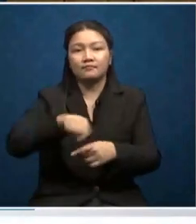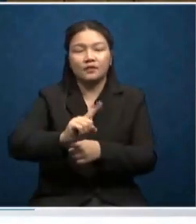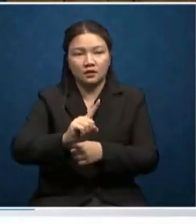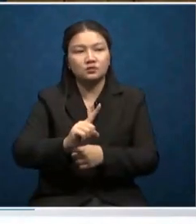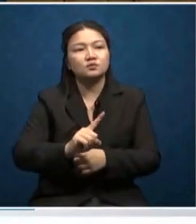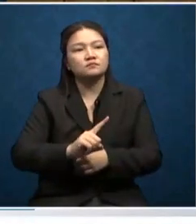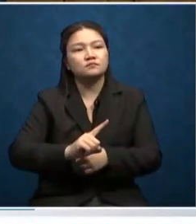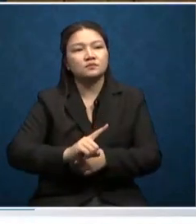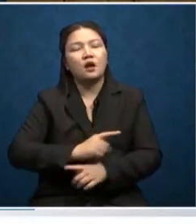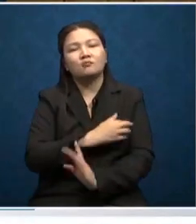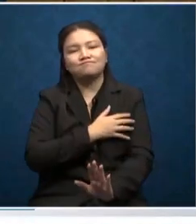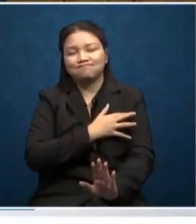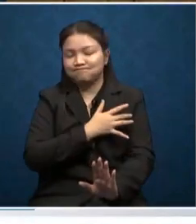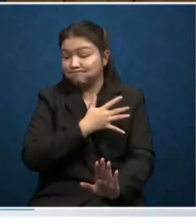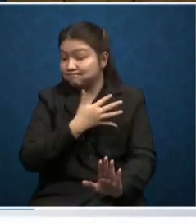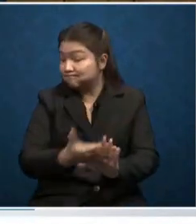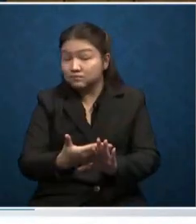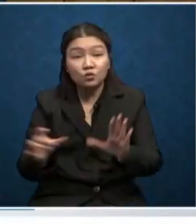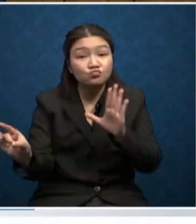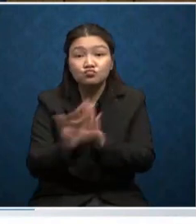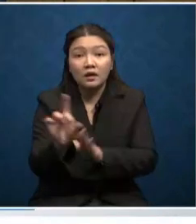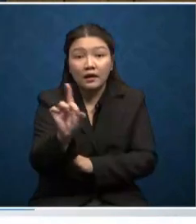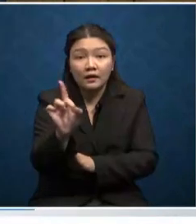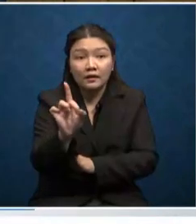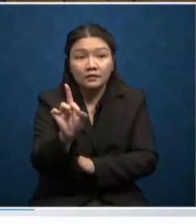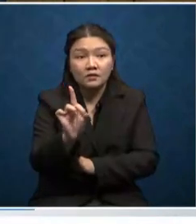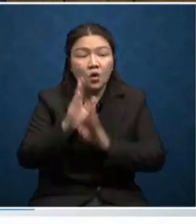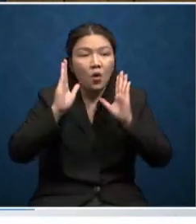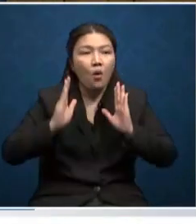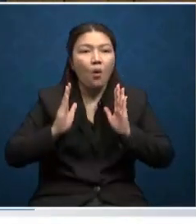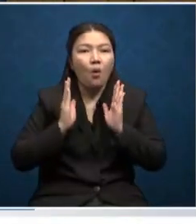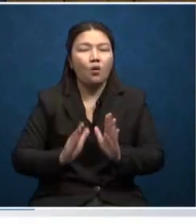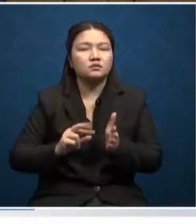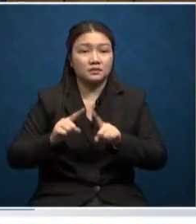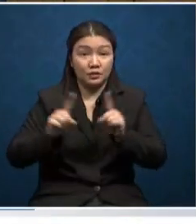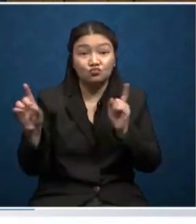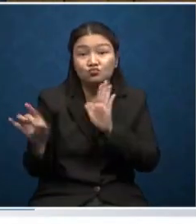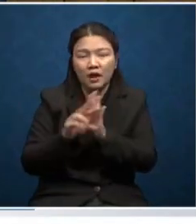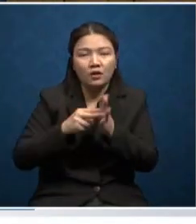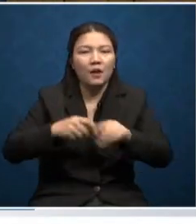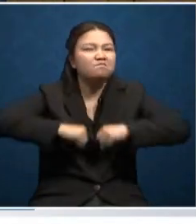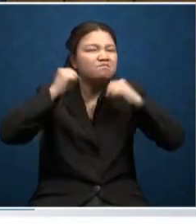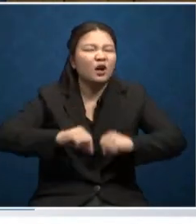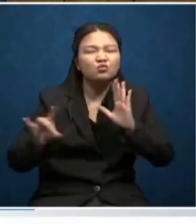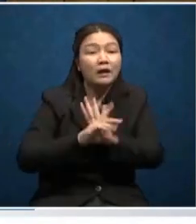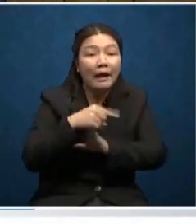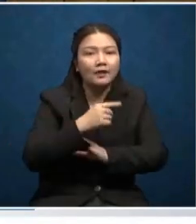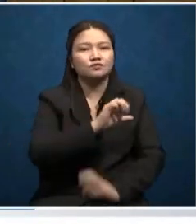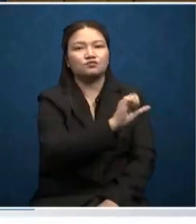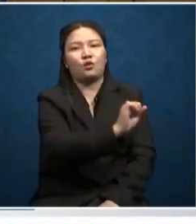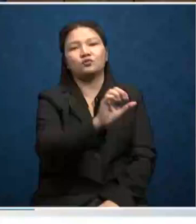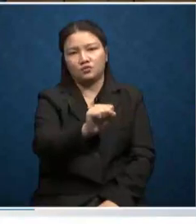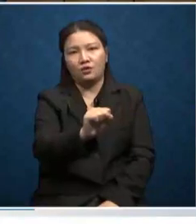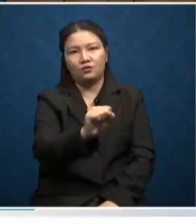สุดแล้วเนี่ยผู้ชี้ขาดคือสภาผู้แทนราษฎรผม